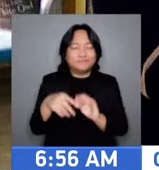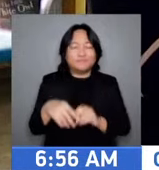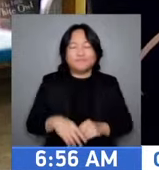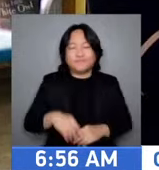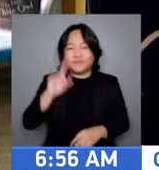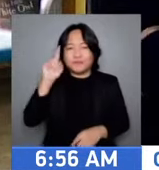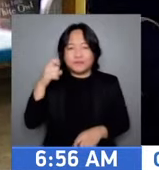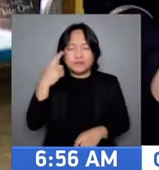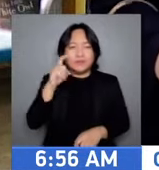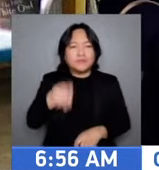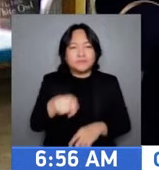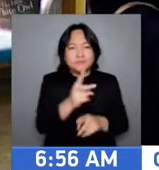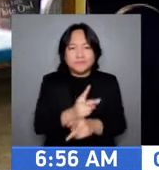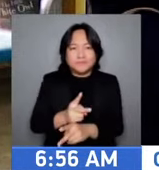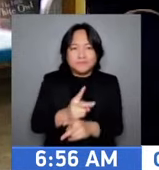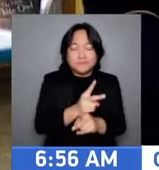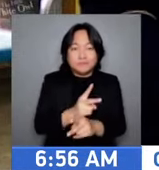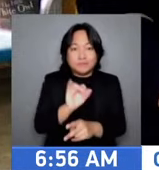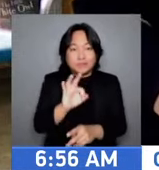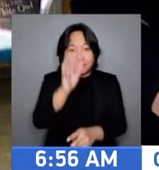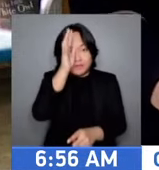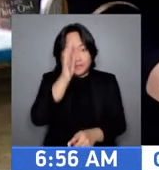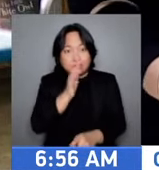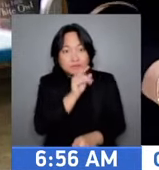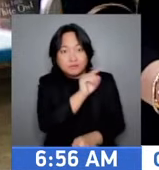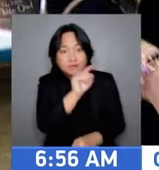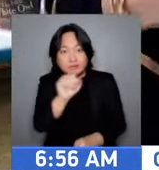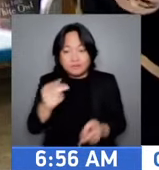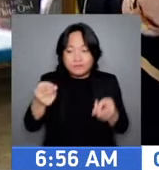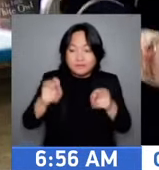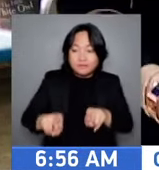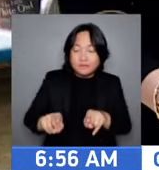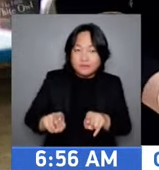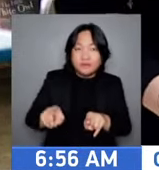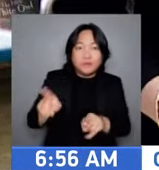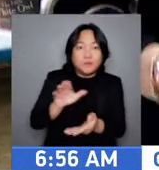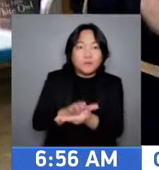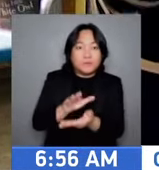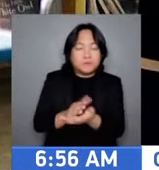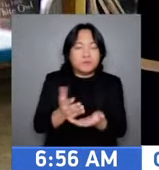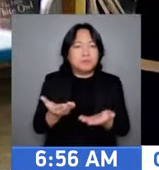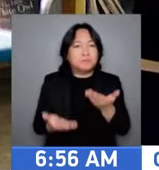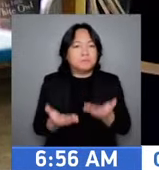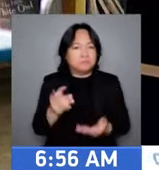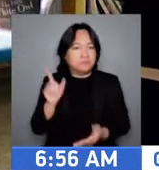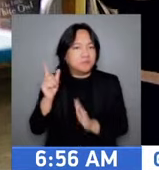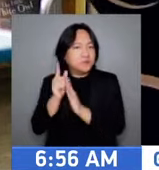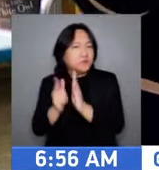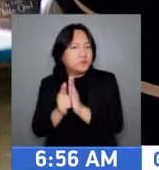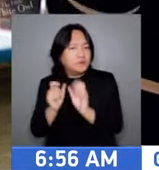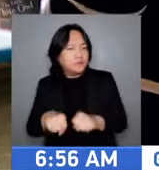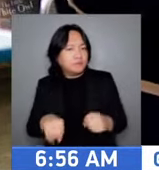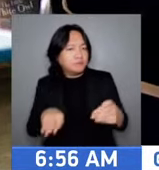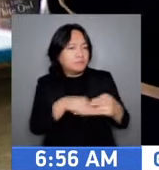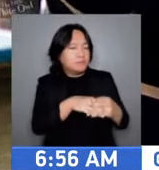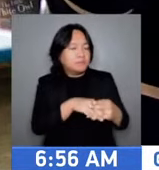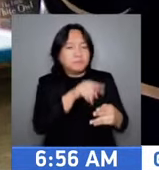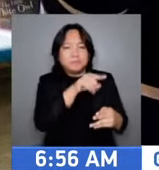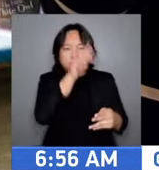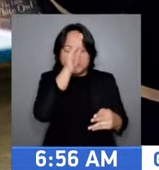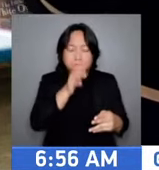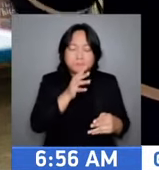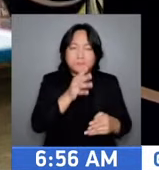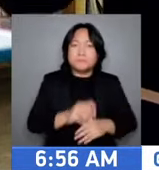Kasi baka mamaya, labag sa batas, kayo ang magkaroon ng kulong. So basta't usaping sa batas, bibigyan